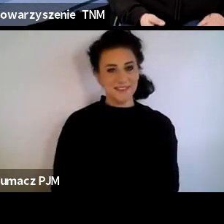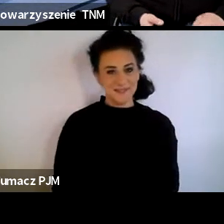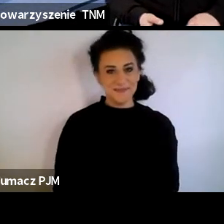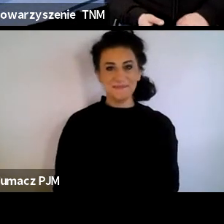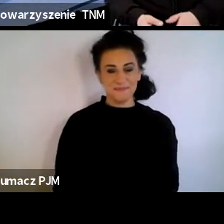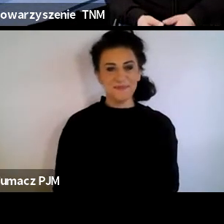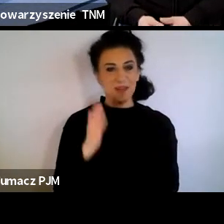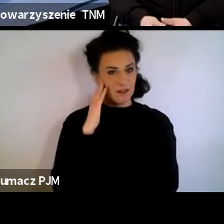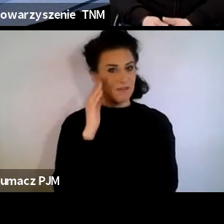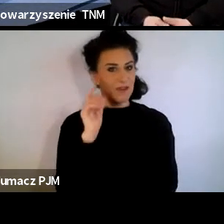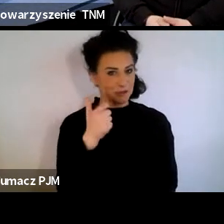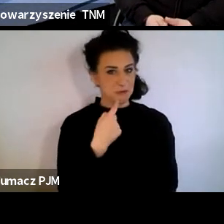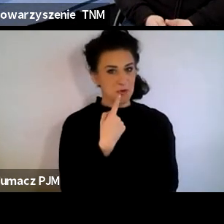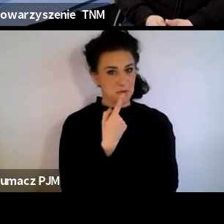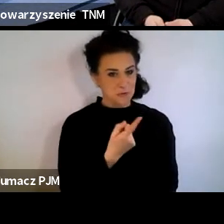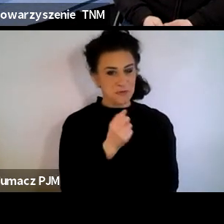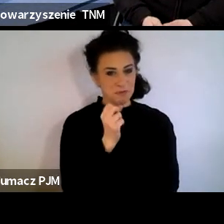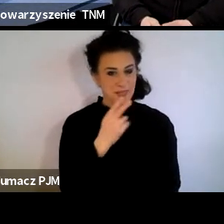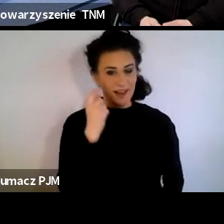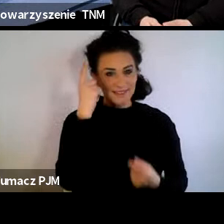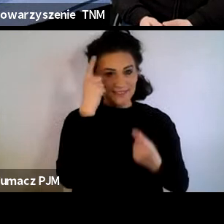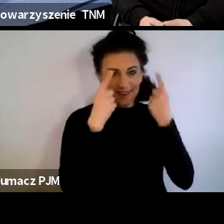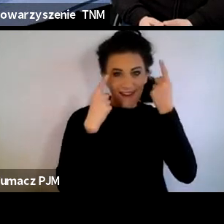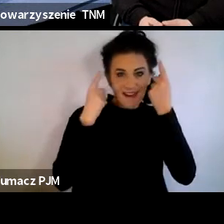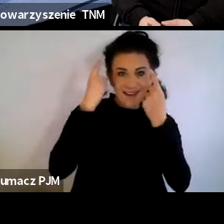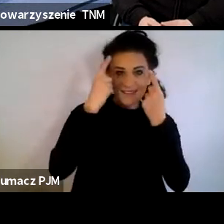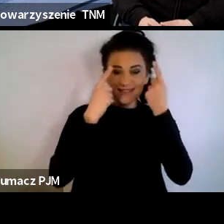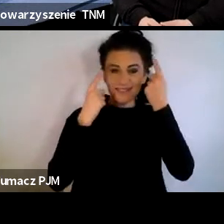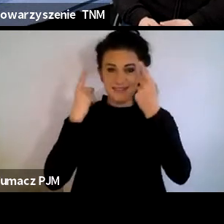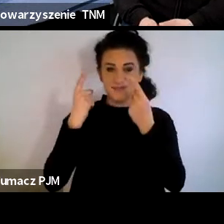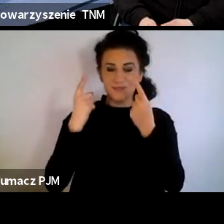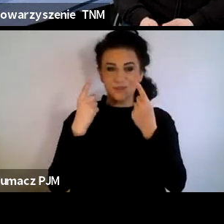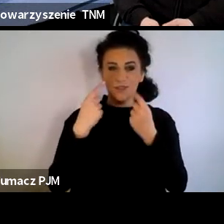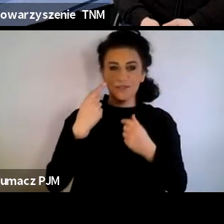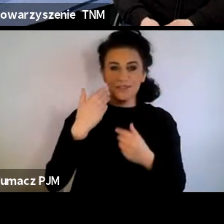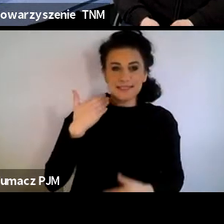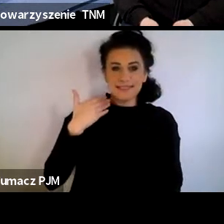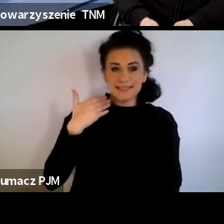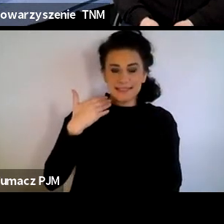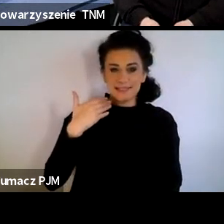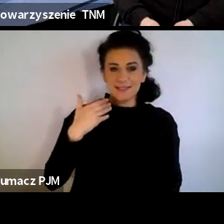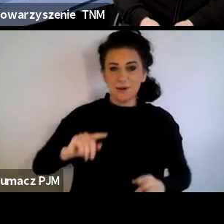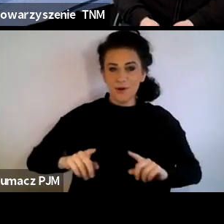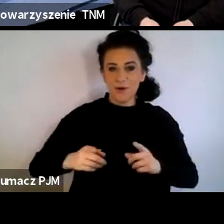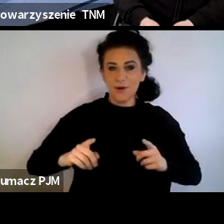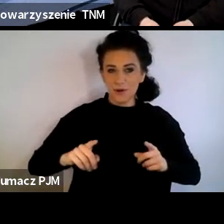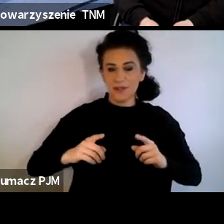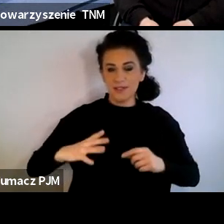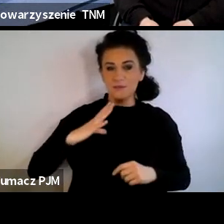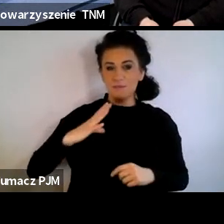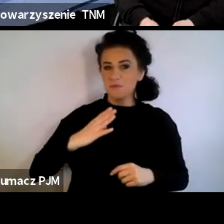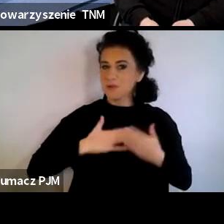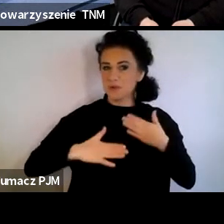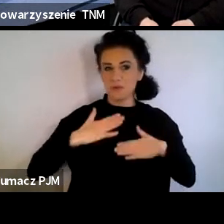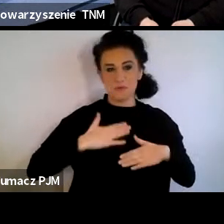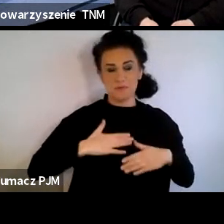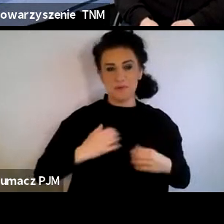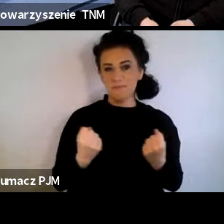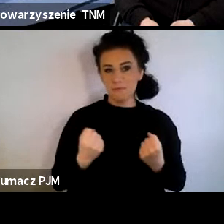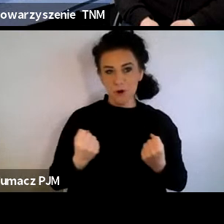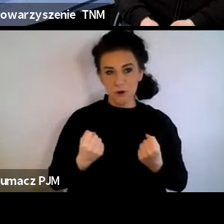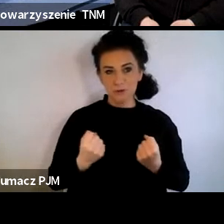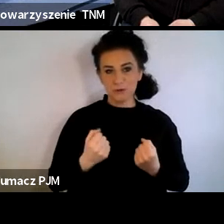że ta kreatywność, to znaczy ta kreatywność tamtych poprzednich organizatorów, to bardzo mi się spodobała i myślę, że